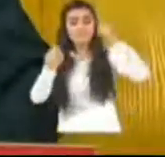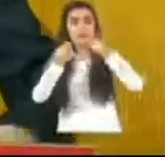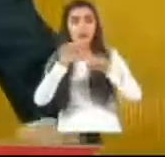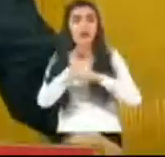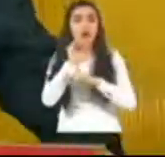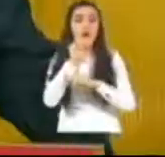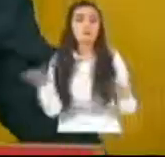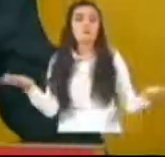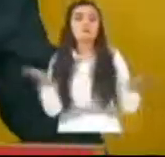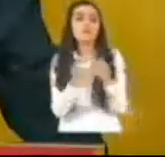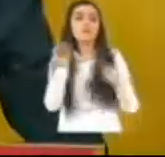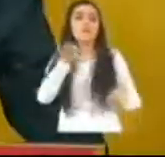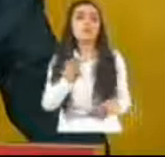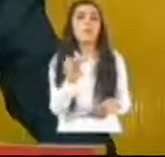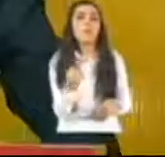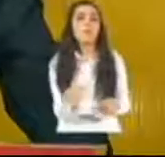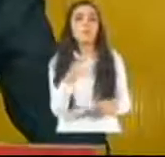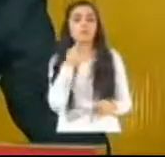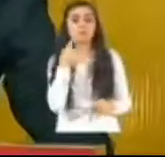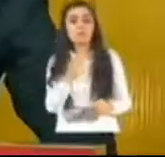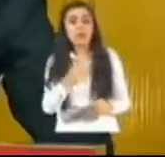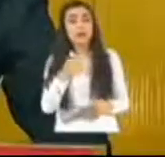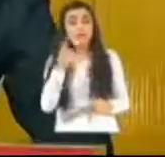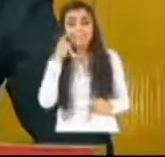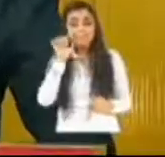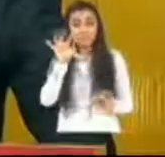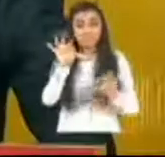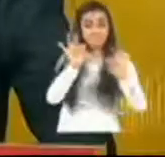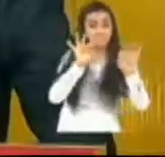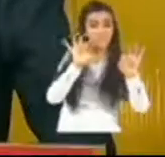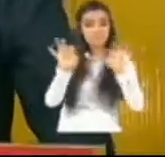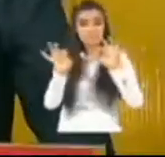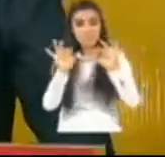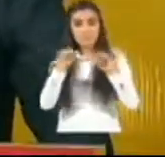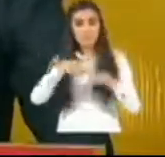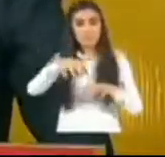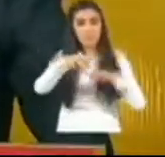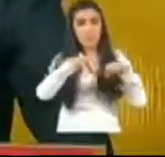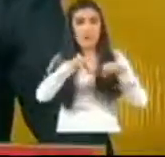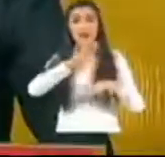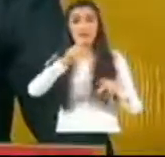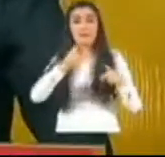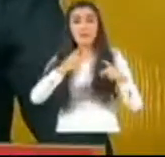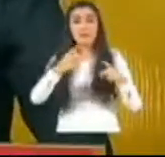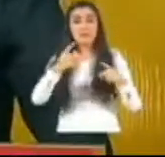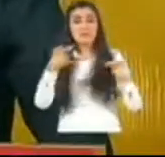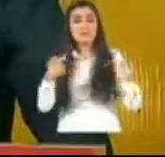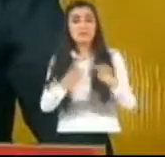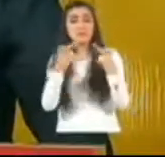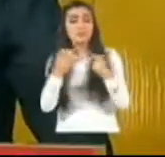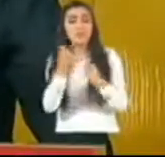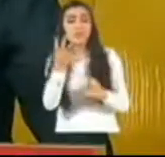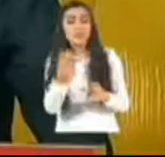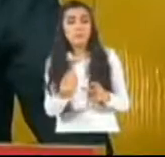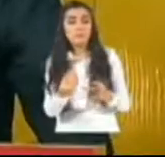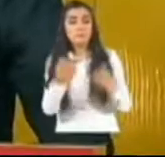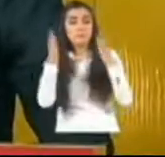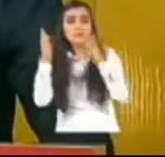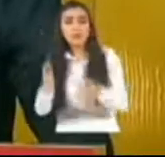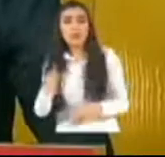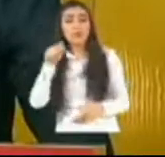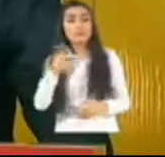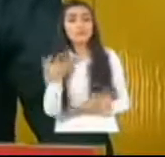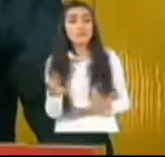hayata geçememişti. Ancak belirlenen bölgelerde herhangi bir çatışma olması halinde